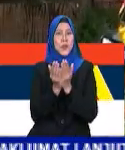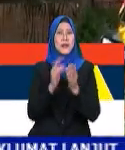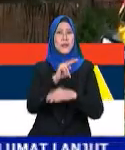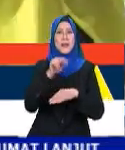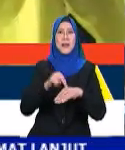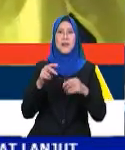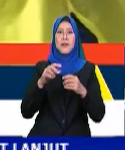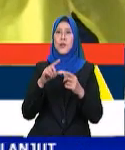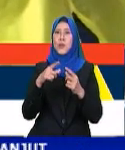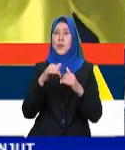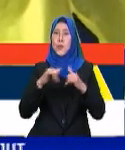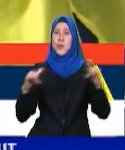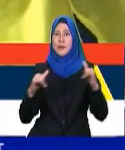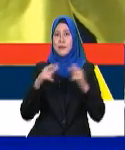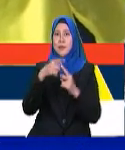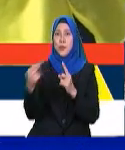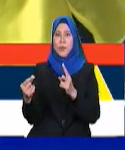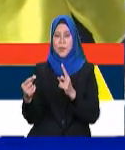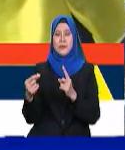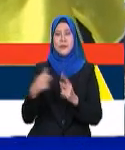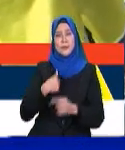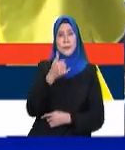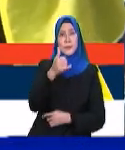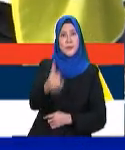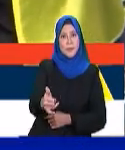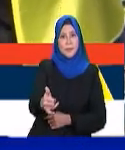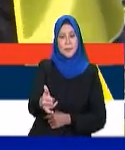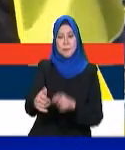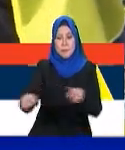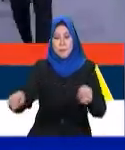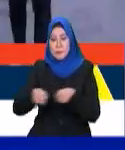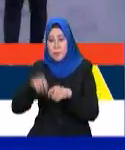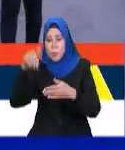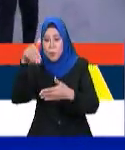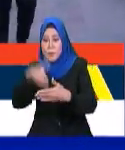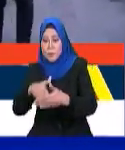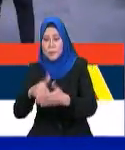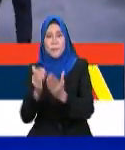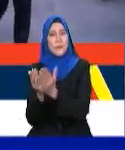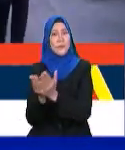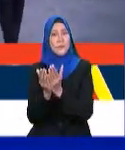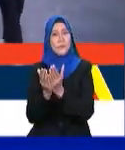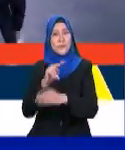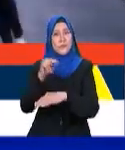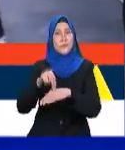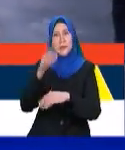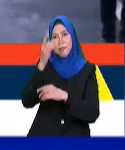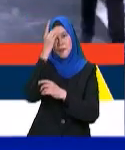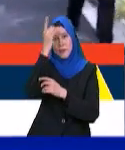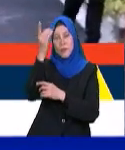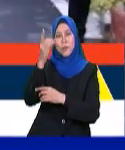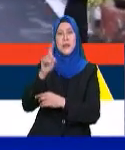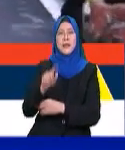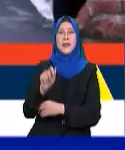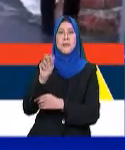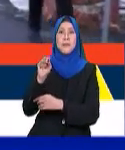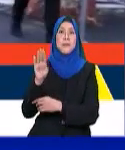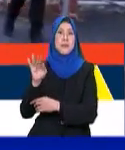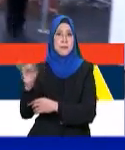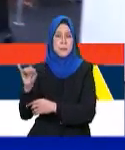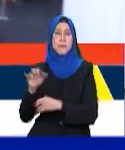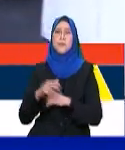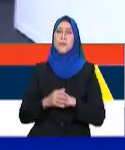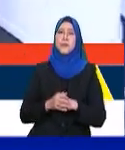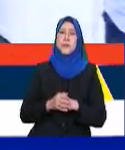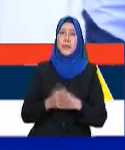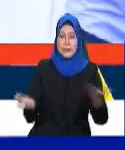Durian Daun. Seterusnya pada tengah hari saya telah pergi ke pusat pengundian di Sekolah Kebangsaan Dato' Tambi Cik Karim dan ketika ini